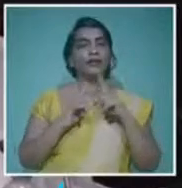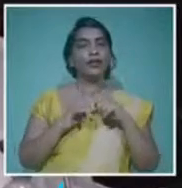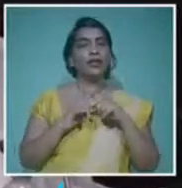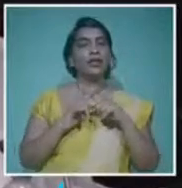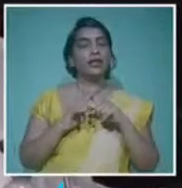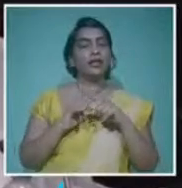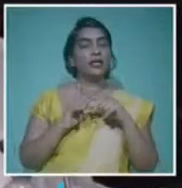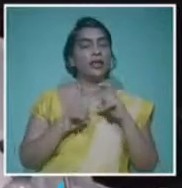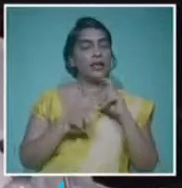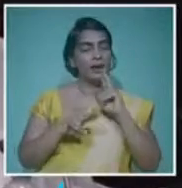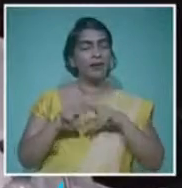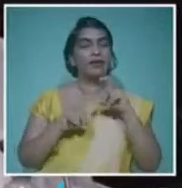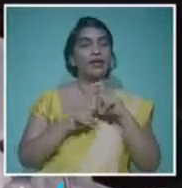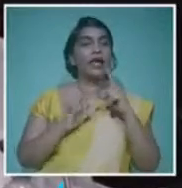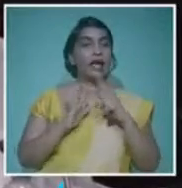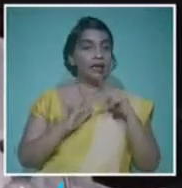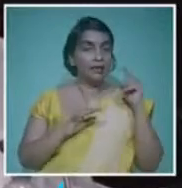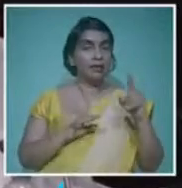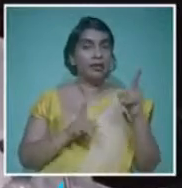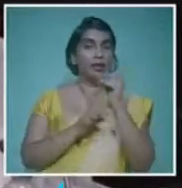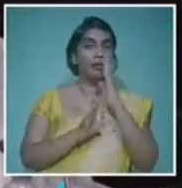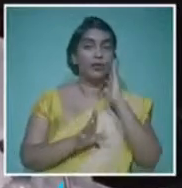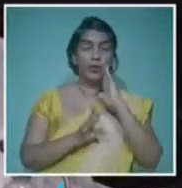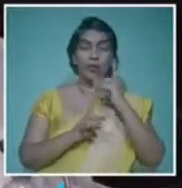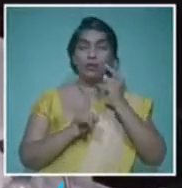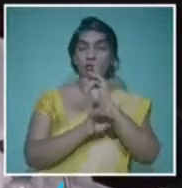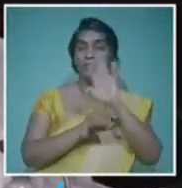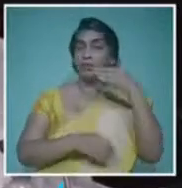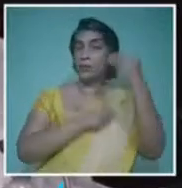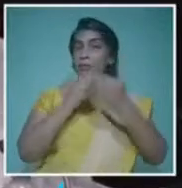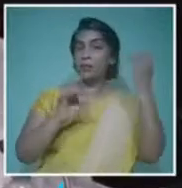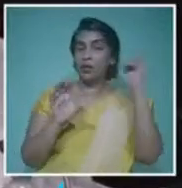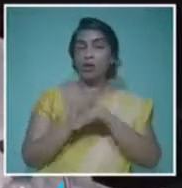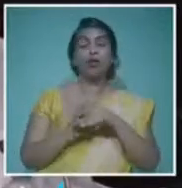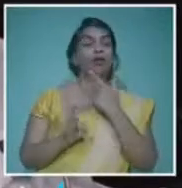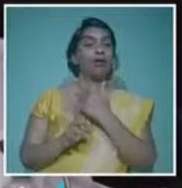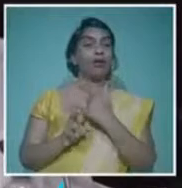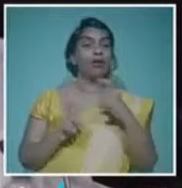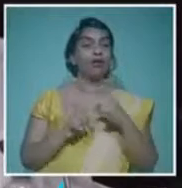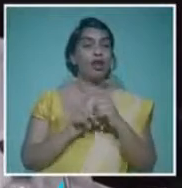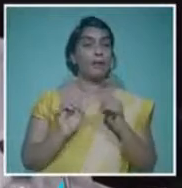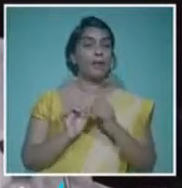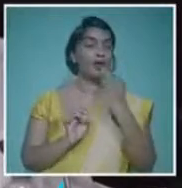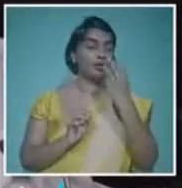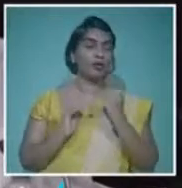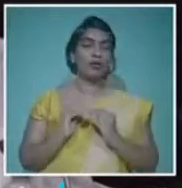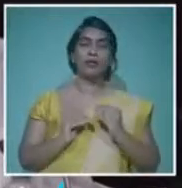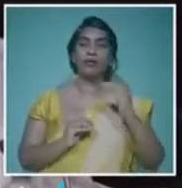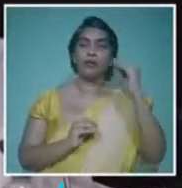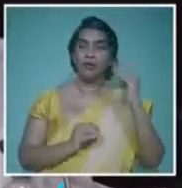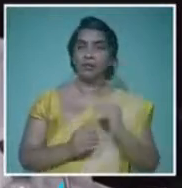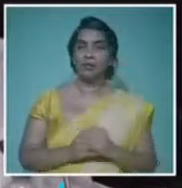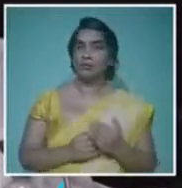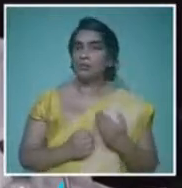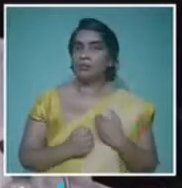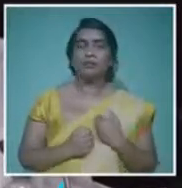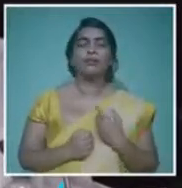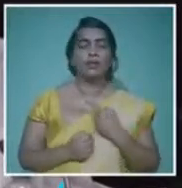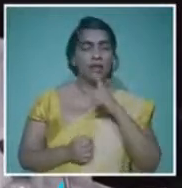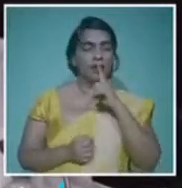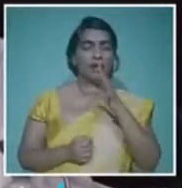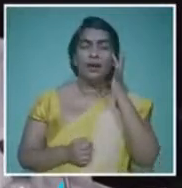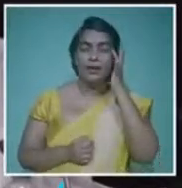ඩිරෙක්ට් ඉන්වෙස්ට්මන්ට් එක ඍජු විදේශ ආයෝජනය ඩොලර් බිලියන 3කින් වැඩි කරන්න ඕනේ කියලා. මම එකයි කිව්වේ